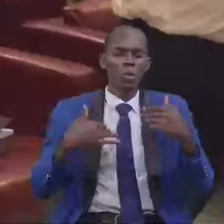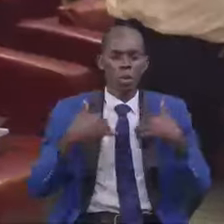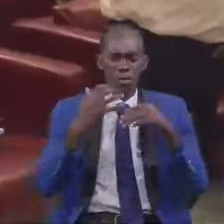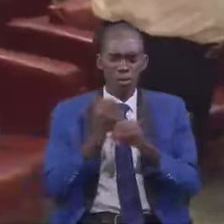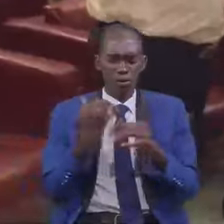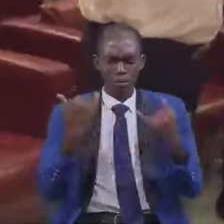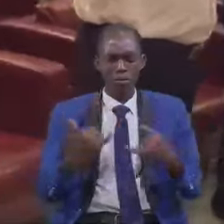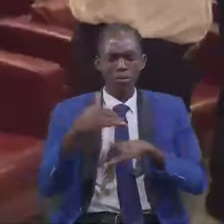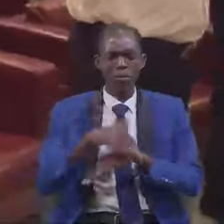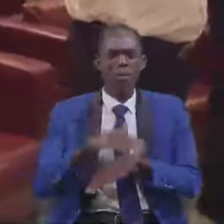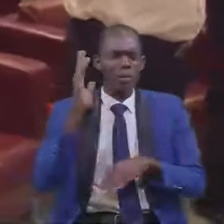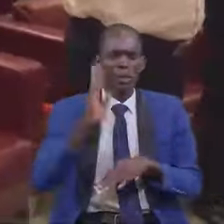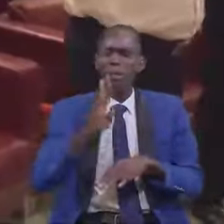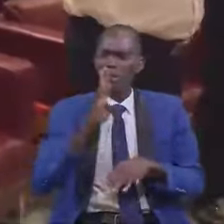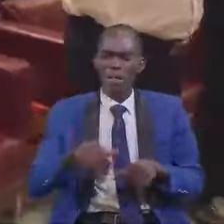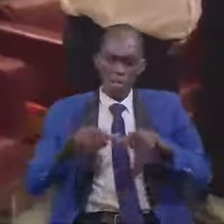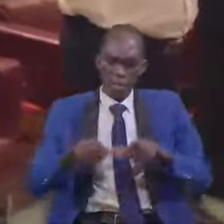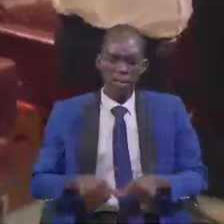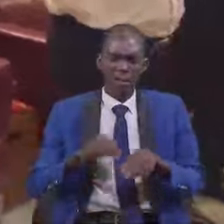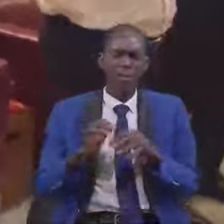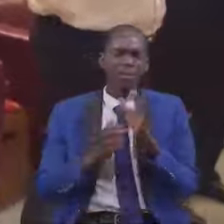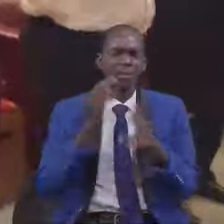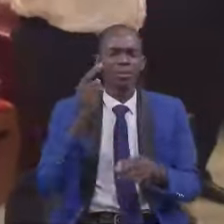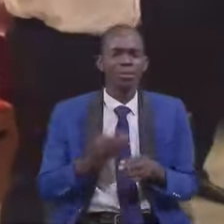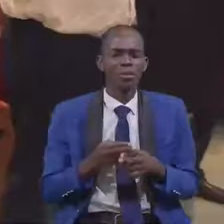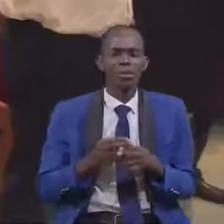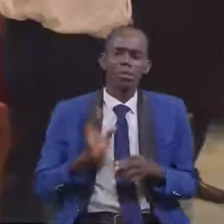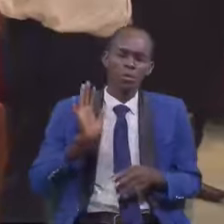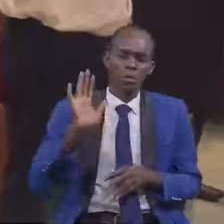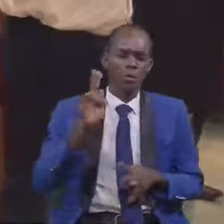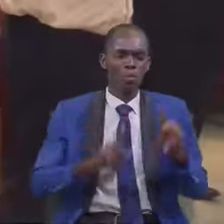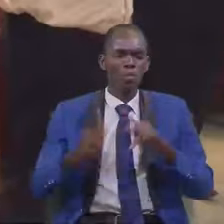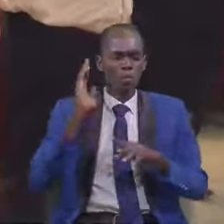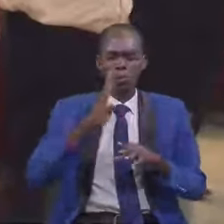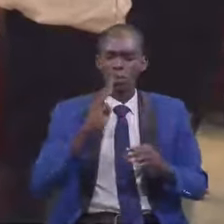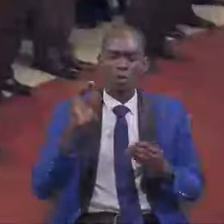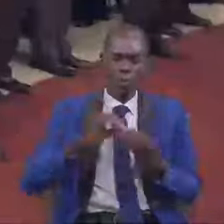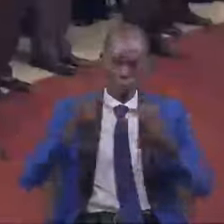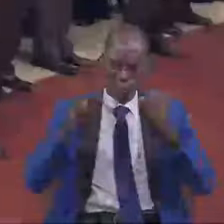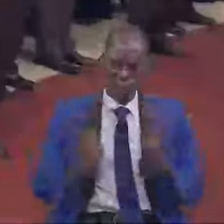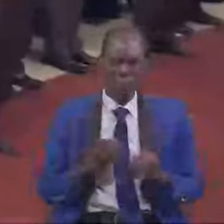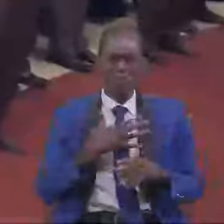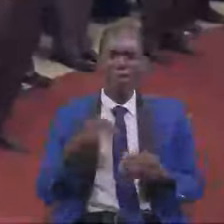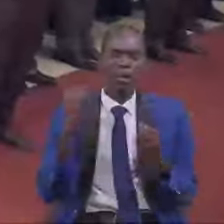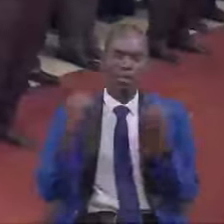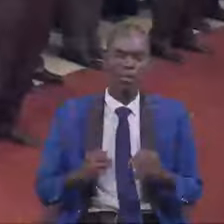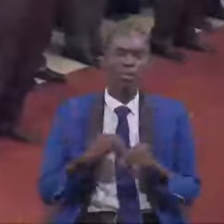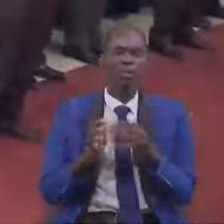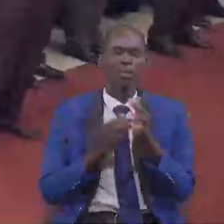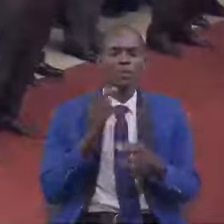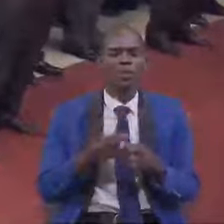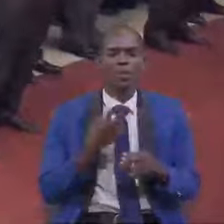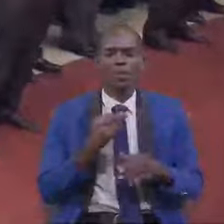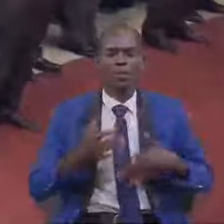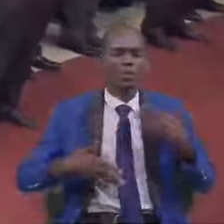sera permanent. Ton peuple sera de plus en plus fort. Et la joie du Seigneur sera